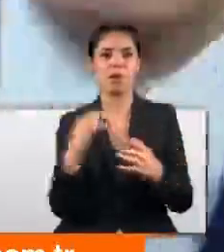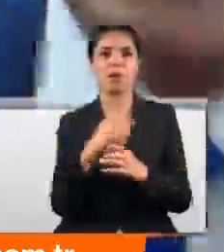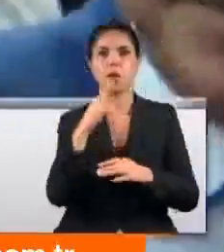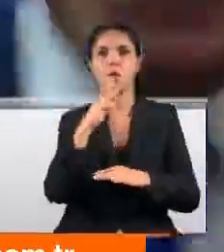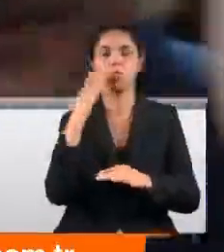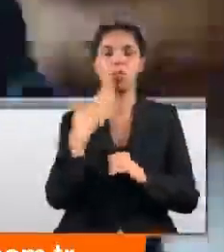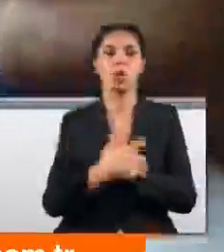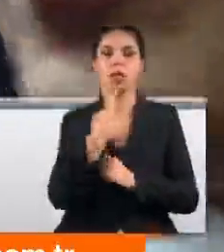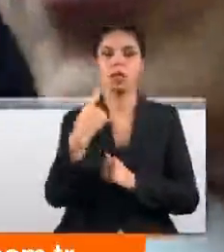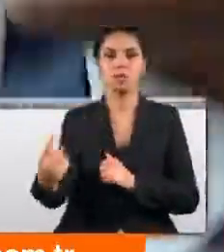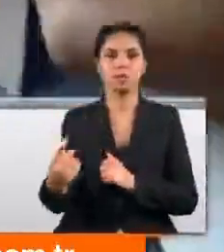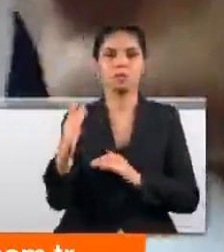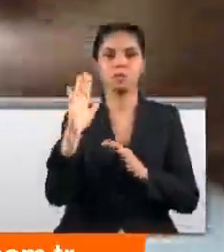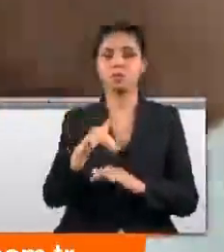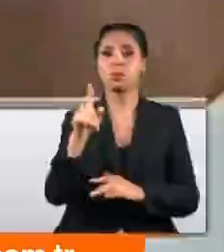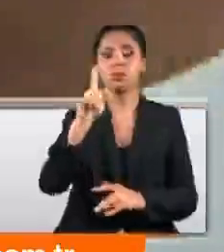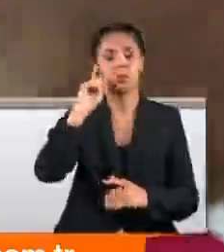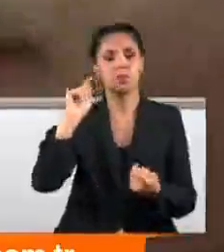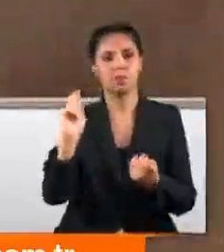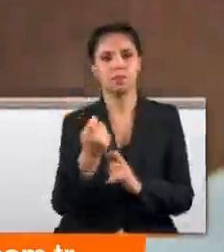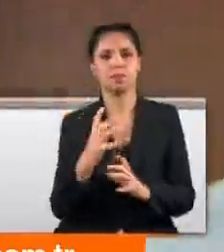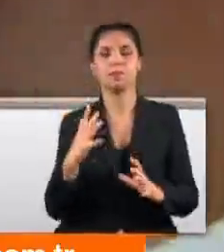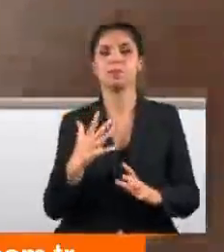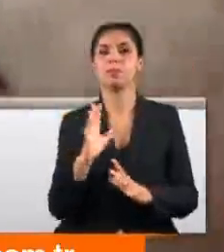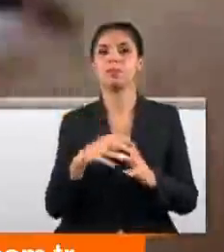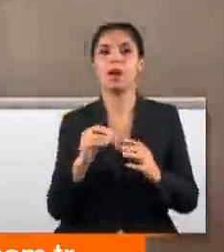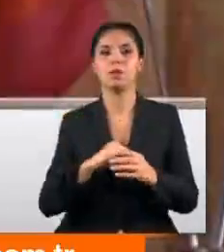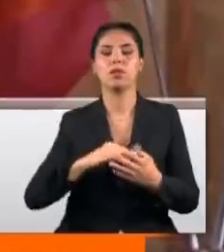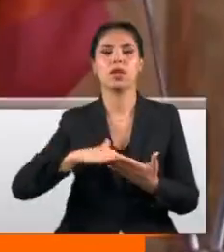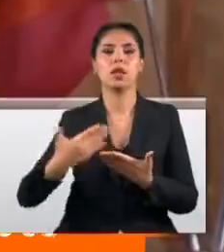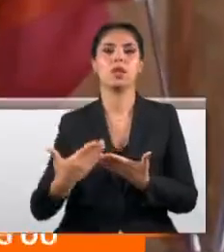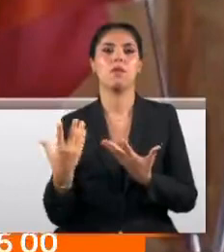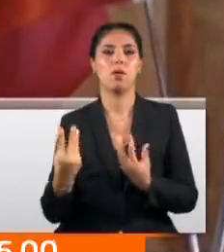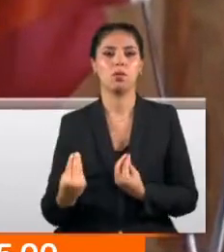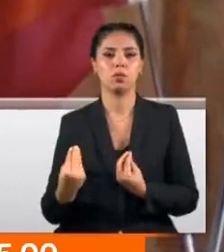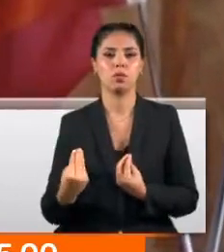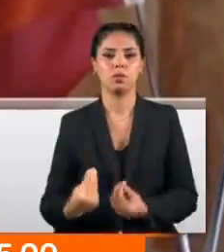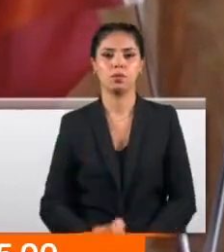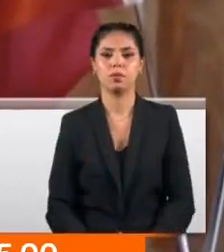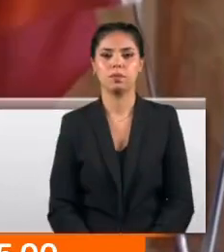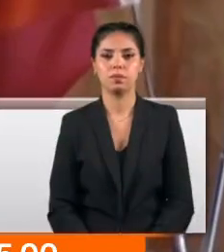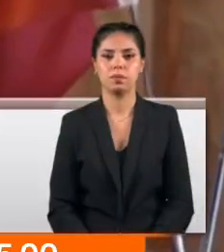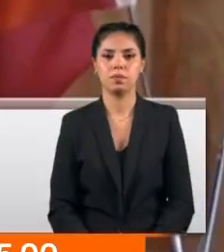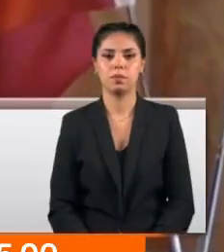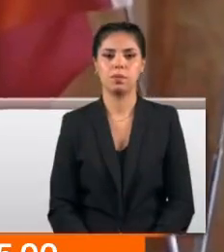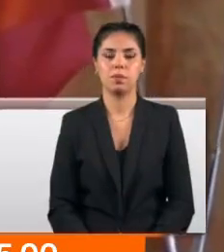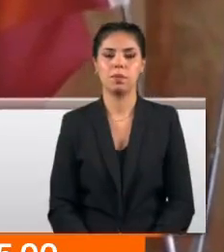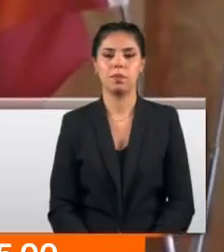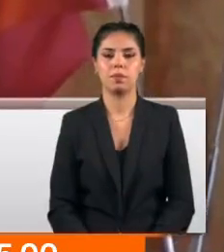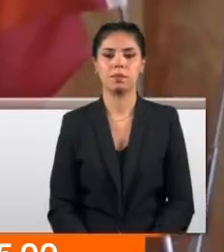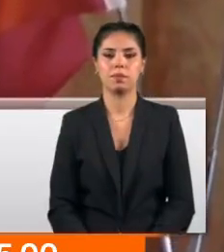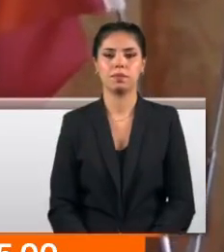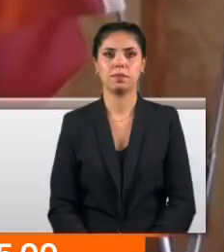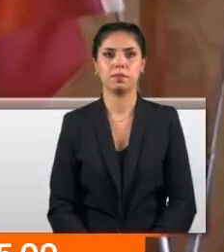konuşma yasağı getirdi. Bu U dönüşü partisinde istifaya da neden oldu. Kendi koltuğu için uğraşan bir muhalefet hem İYİ Parti